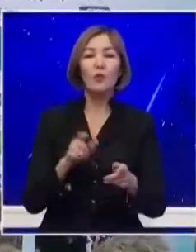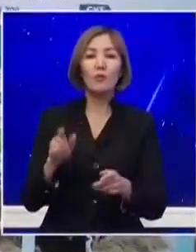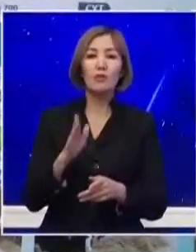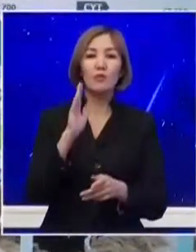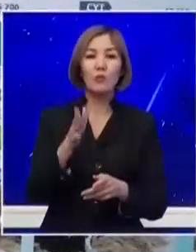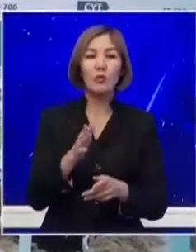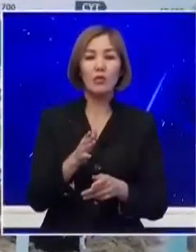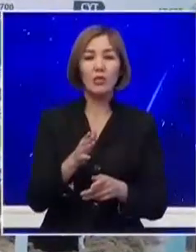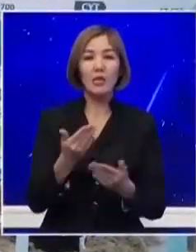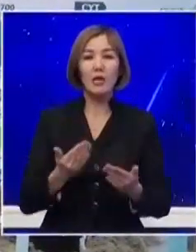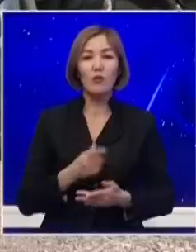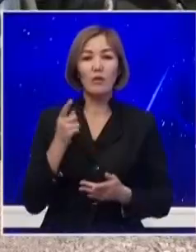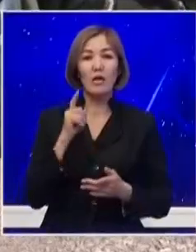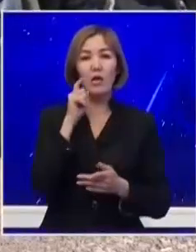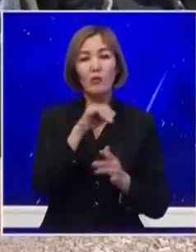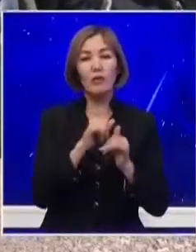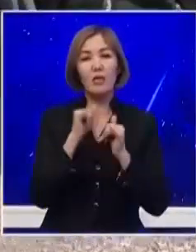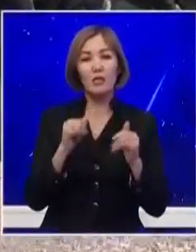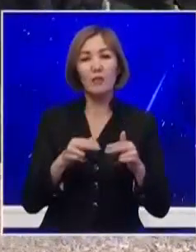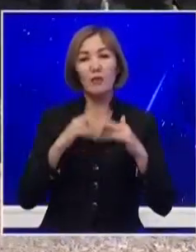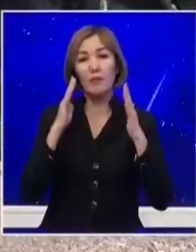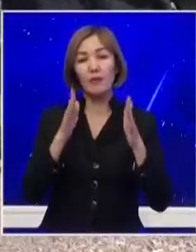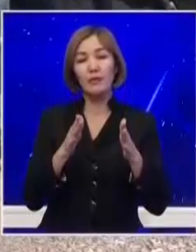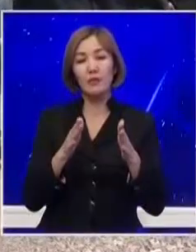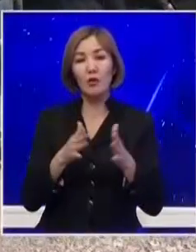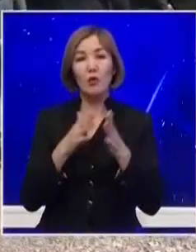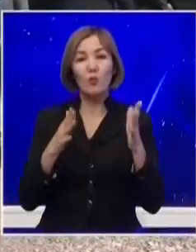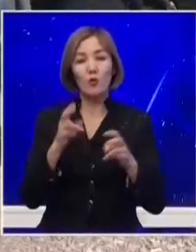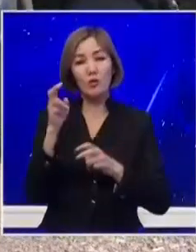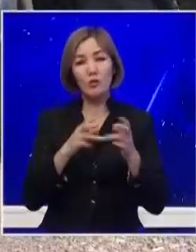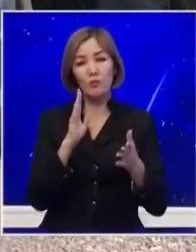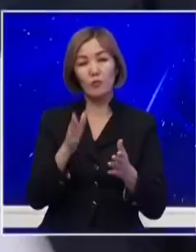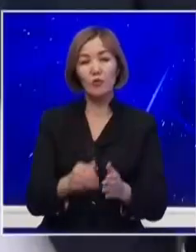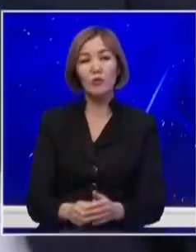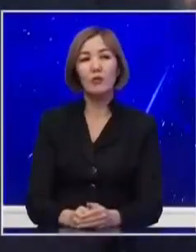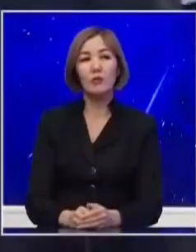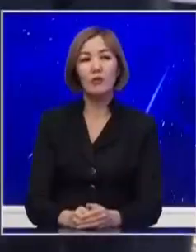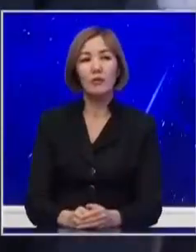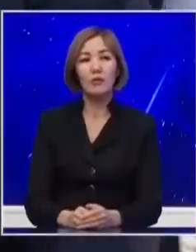болашақта ауданның әлеуметтік экономикалық дамуына серпін беретін нысан деп бағалады.